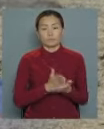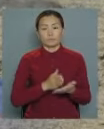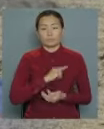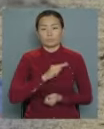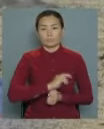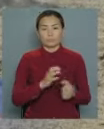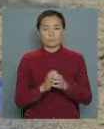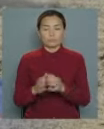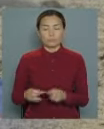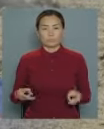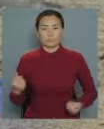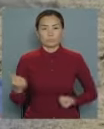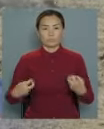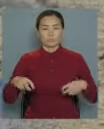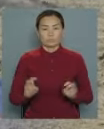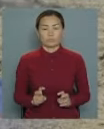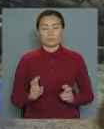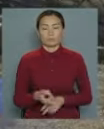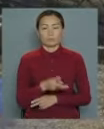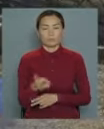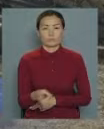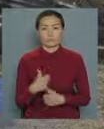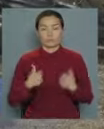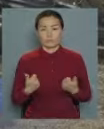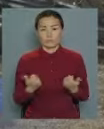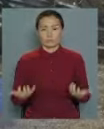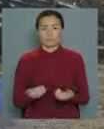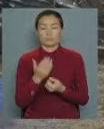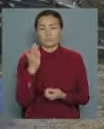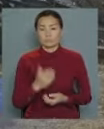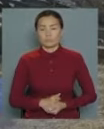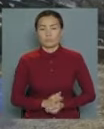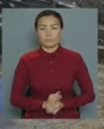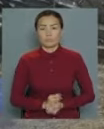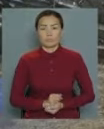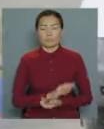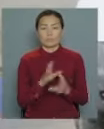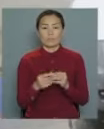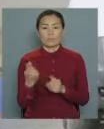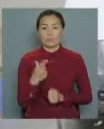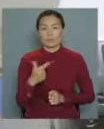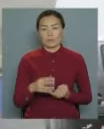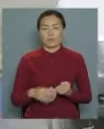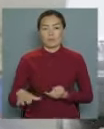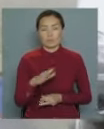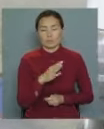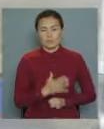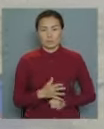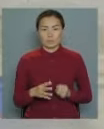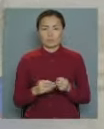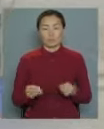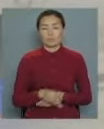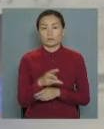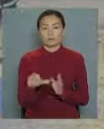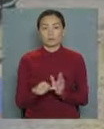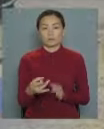жеке құрамы арнайы көліктерімен шарпыған жалын ортасына жетіп, оны ауыздықтауға кірісті. Жалпы аумағы 1 гектар жерді шарпыған дала өртін сөндіруге